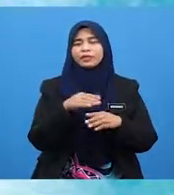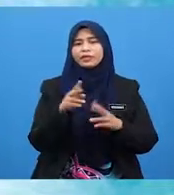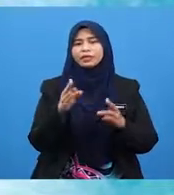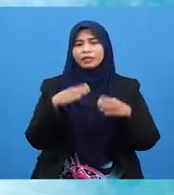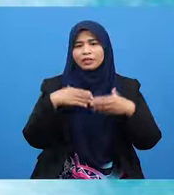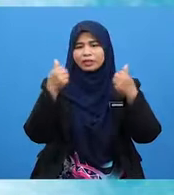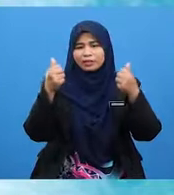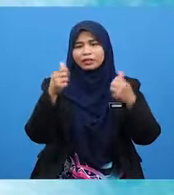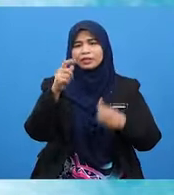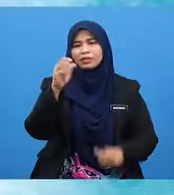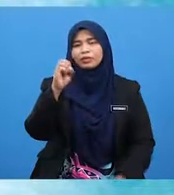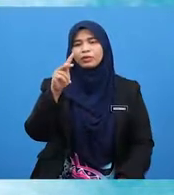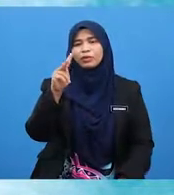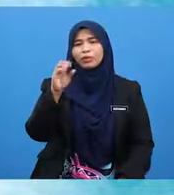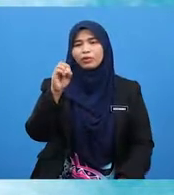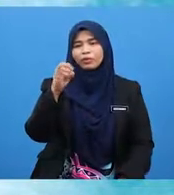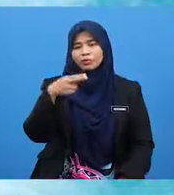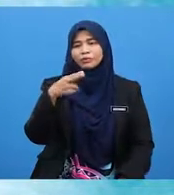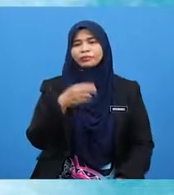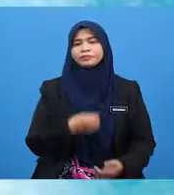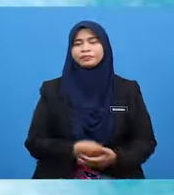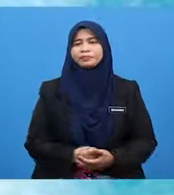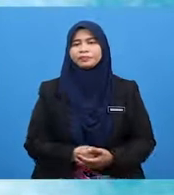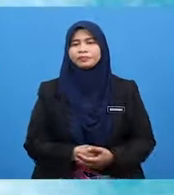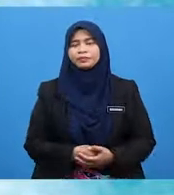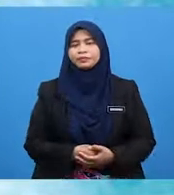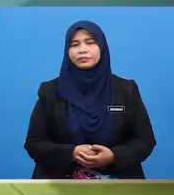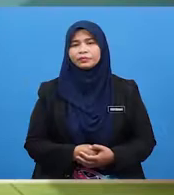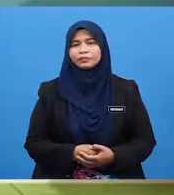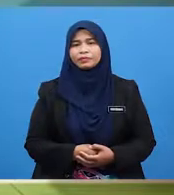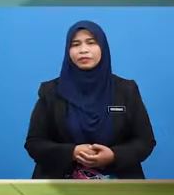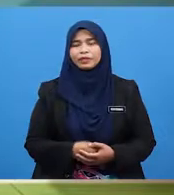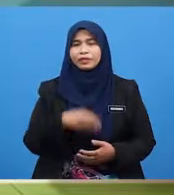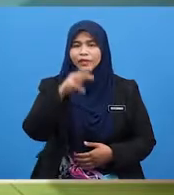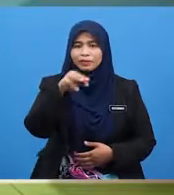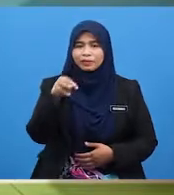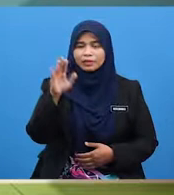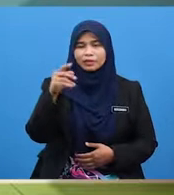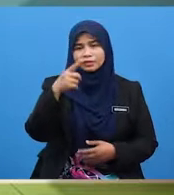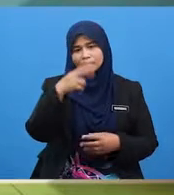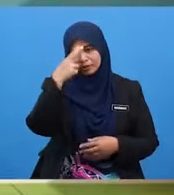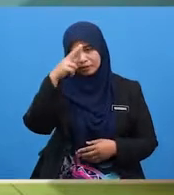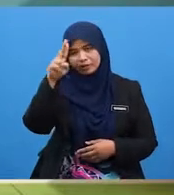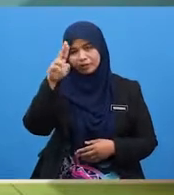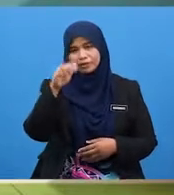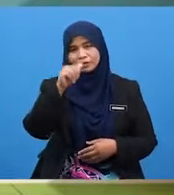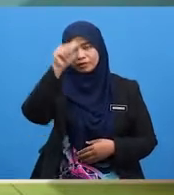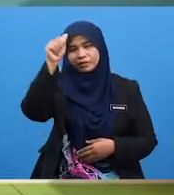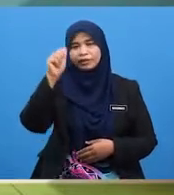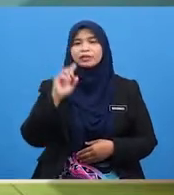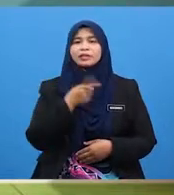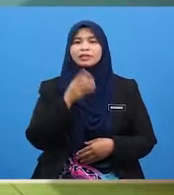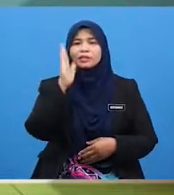serta mengamalkannya dalam kehidupan. Murid-murid yang dirahmati Allah, kita